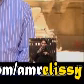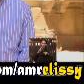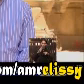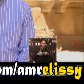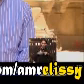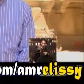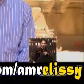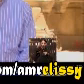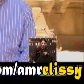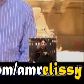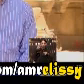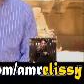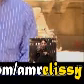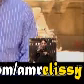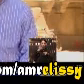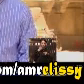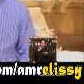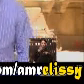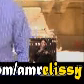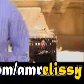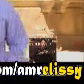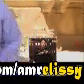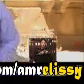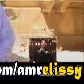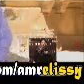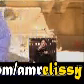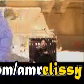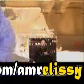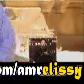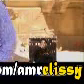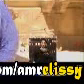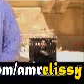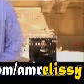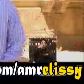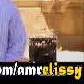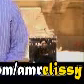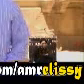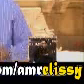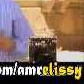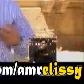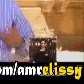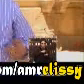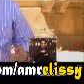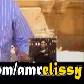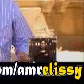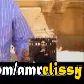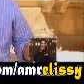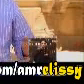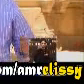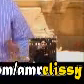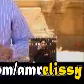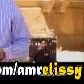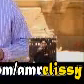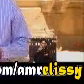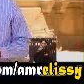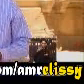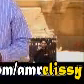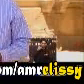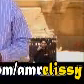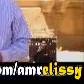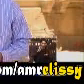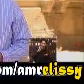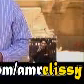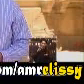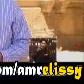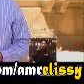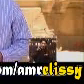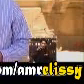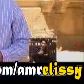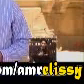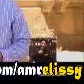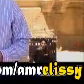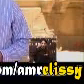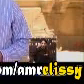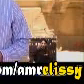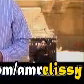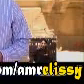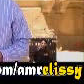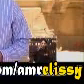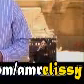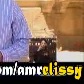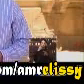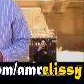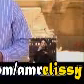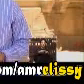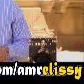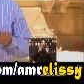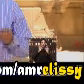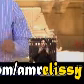الإهمال المتعمد كالعادة، ما فيش صرف صحي، والوحدة الصحية تكلفت ملايين الجنيهات وتحولت إلى وحدة تنظيم للأسرة،